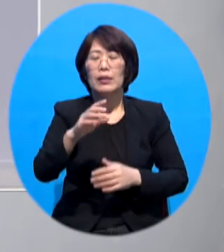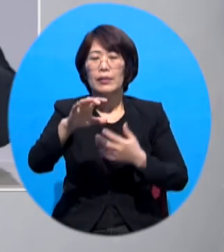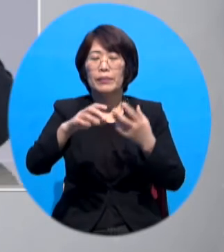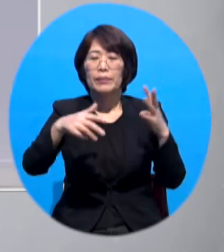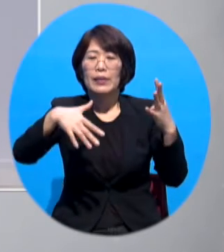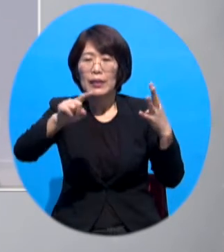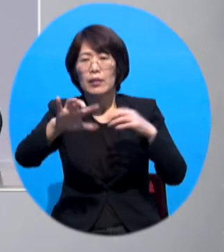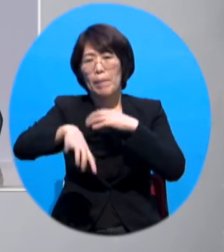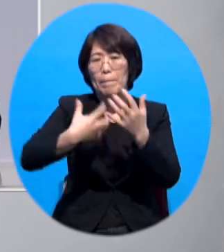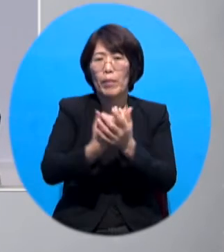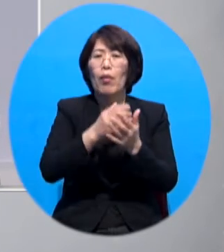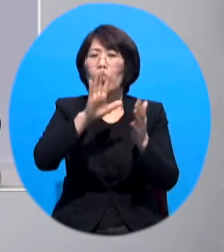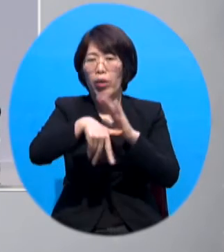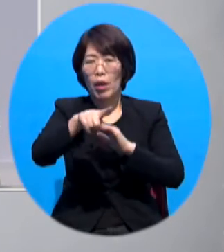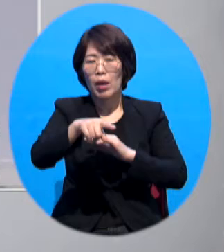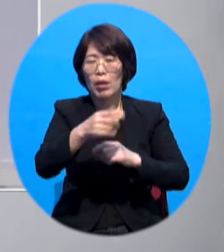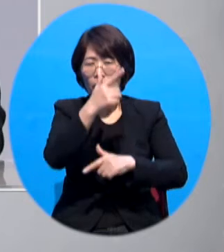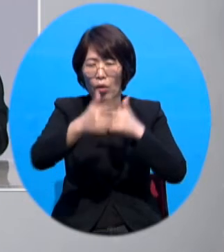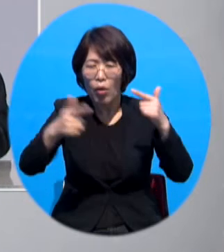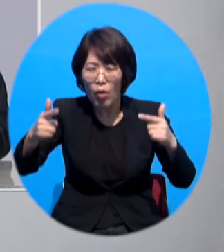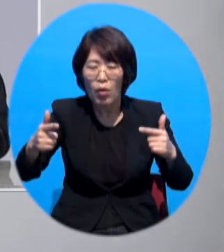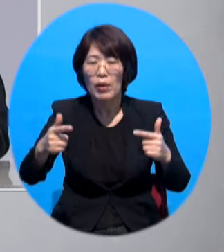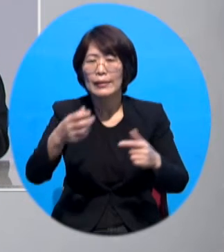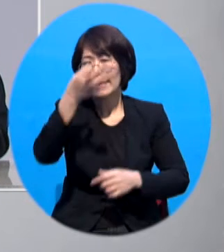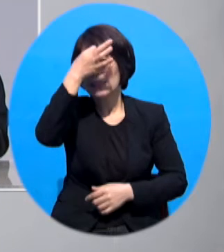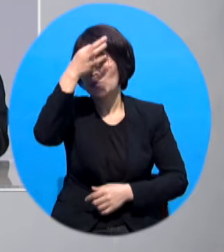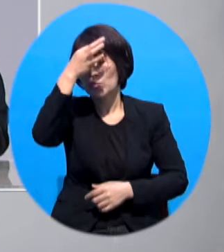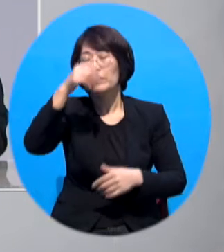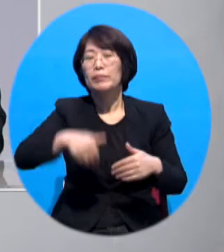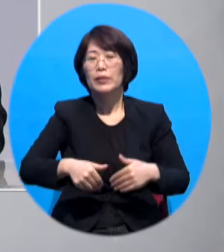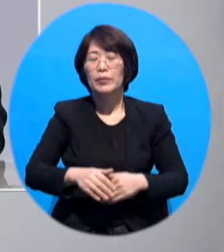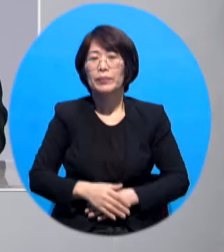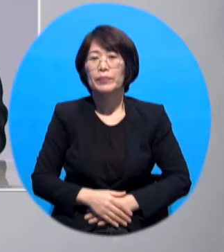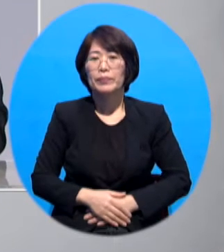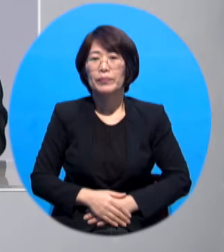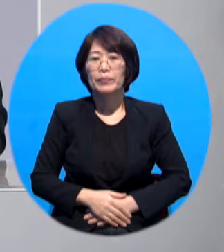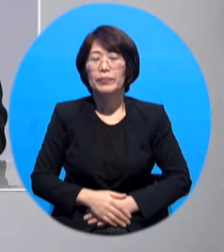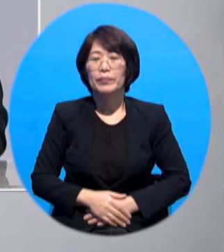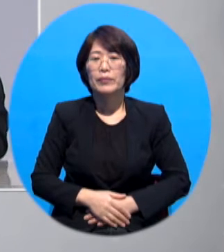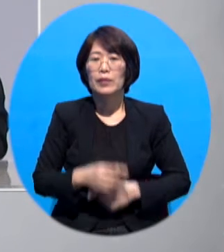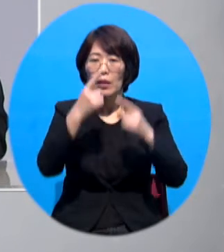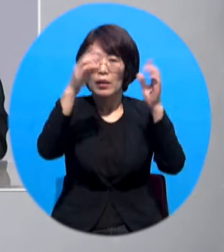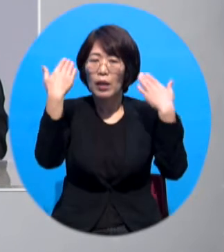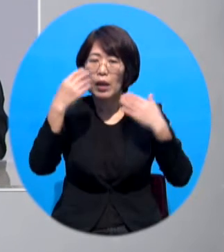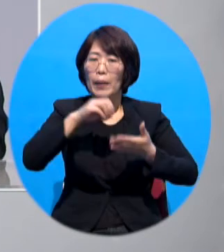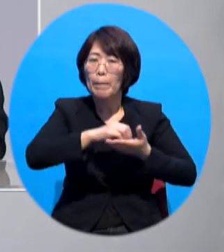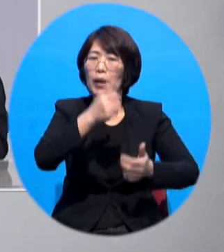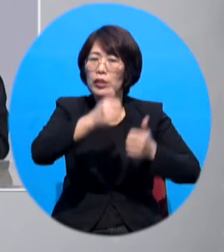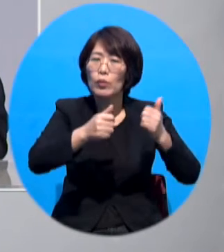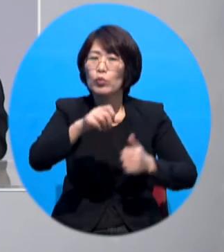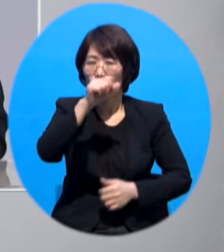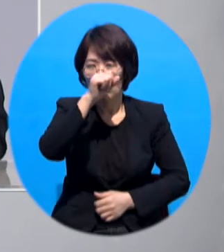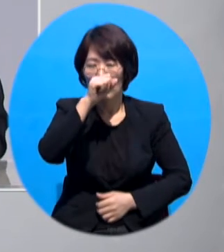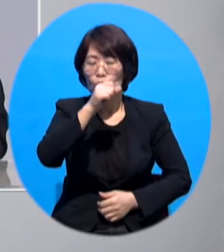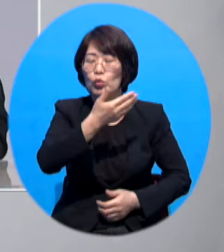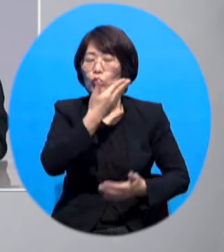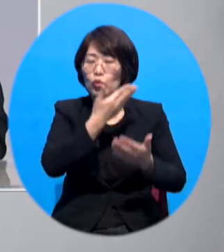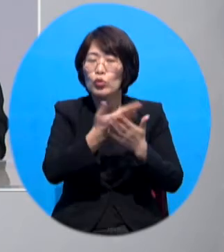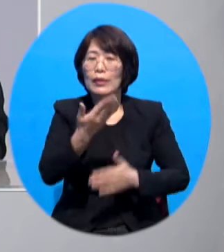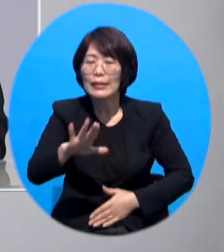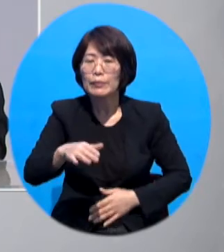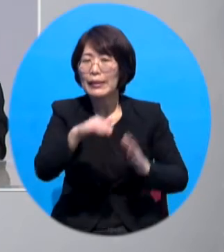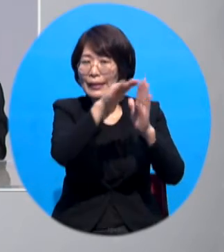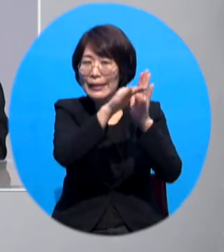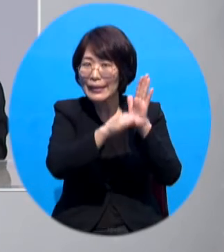다양한 영양 들을 요구하고 있습니다 저는 수능 점수도 중요하지만 등급이 중요하고 수능